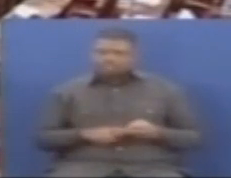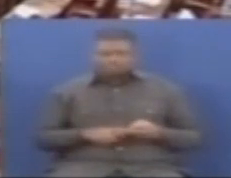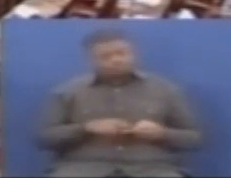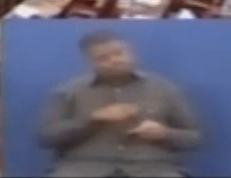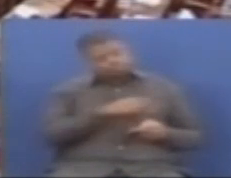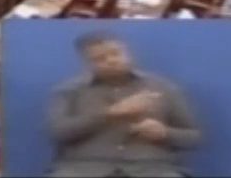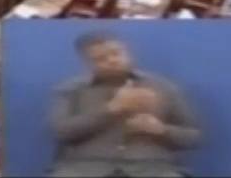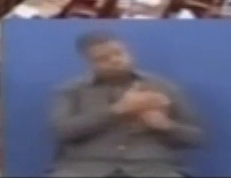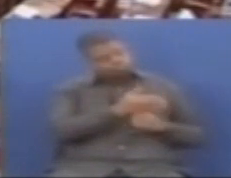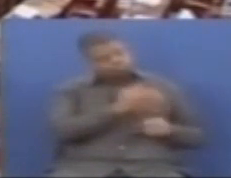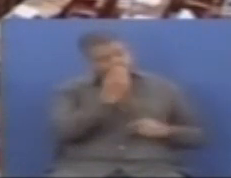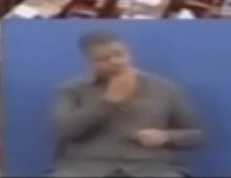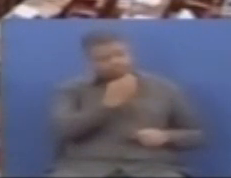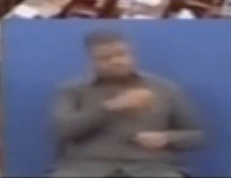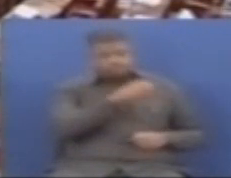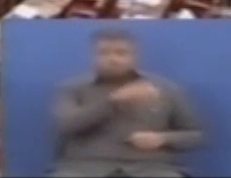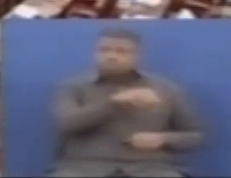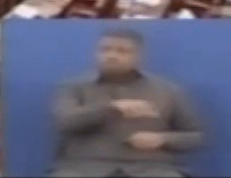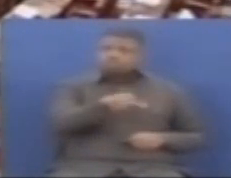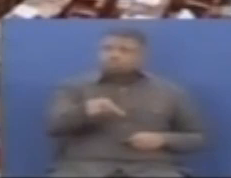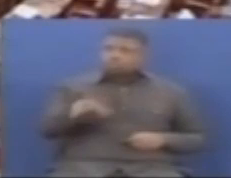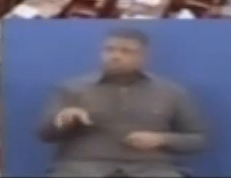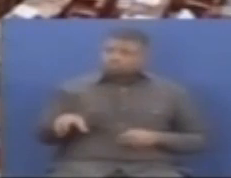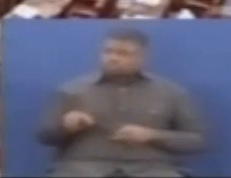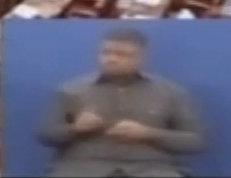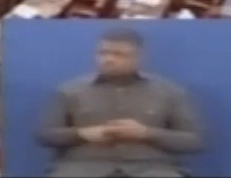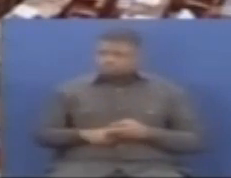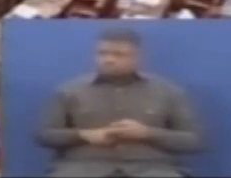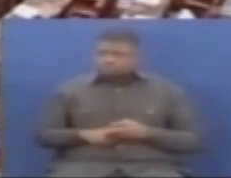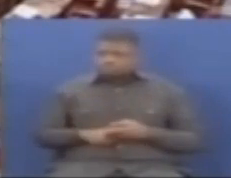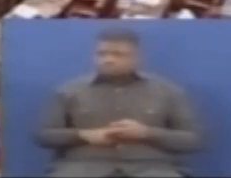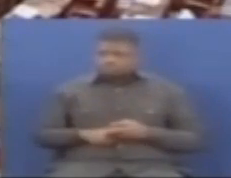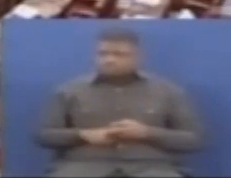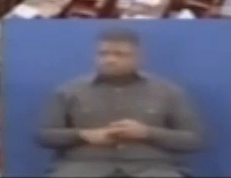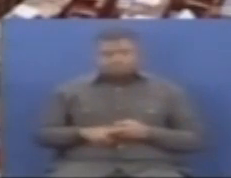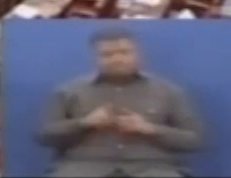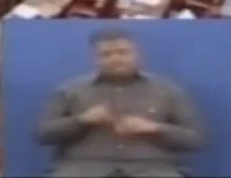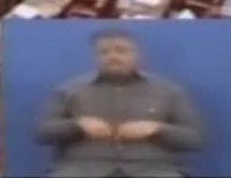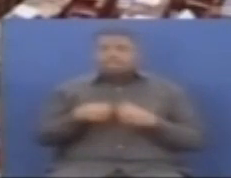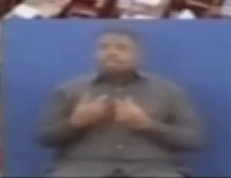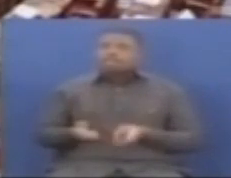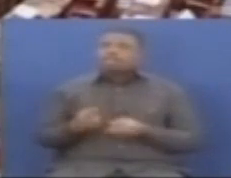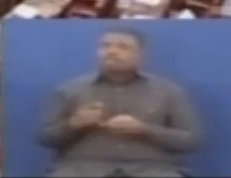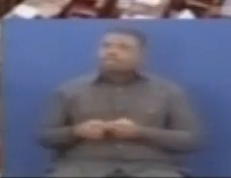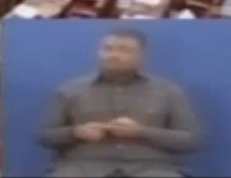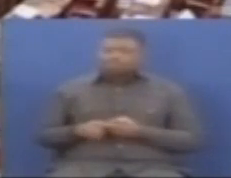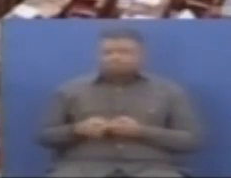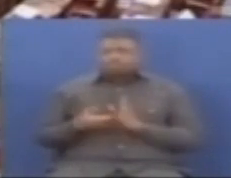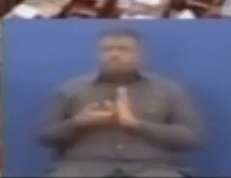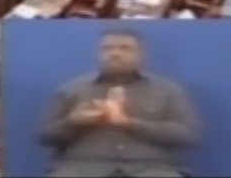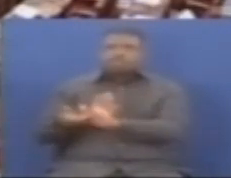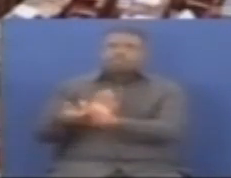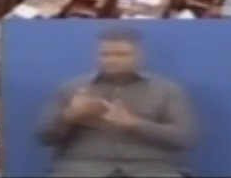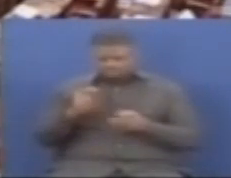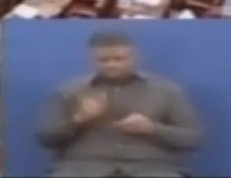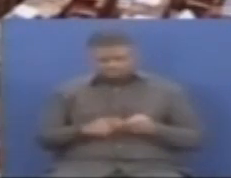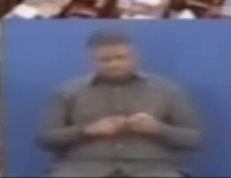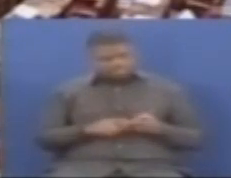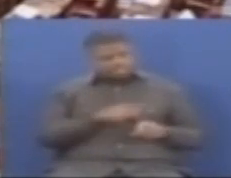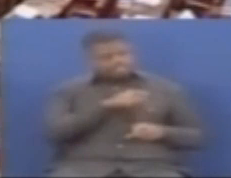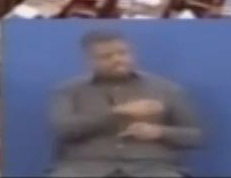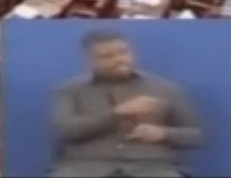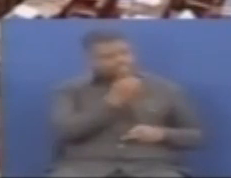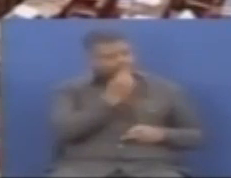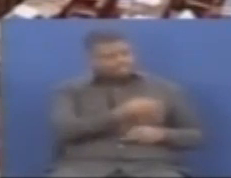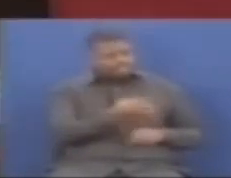lipo. Mahindi wananua bei juu kuliko Tanzania, soko lipo. Na watu wa Tarime wanalima wenyewe, wanaweka